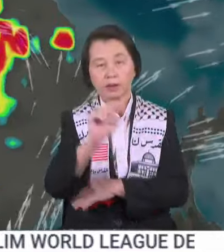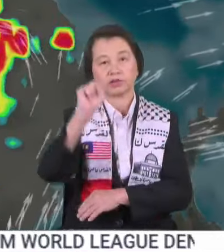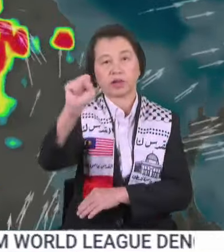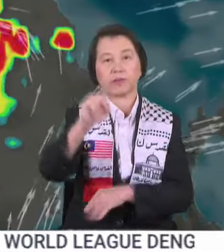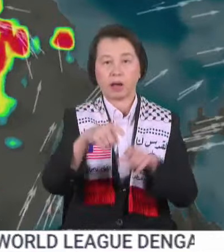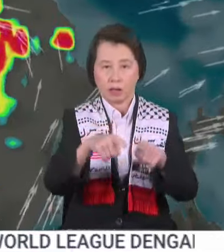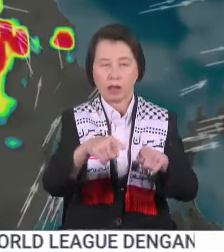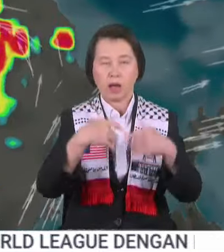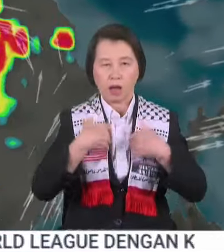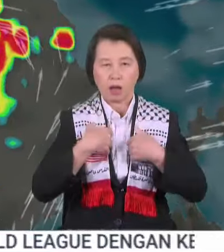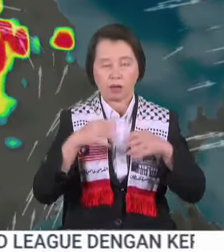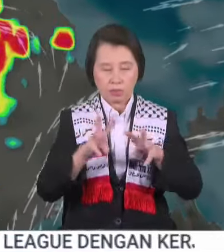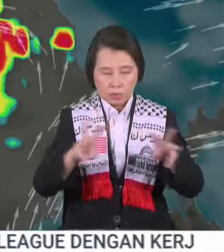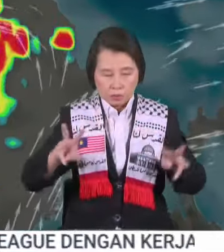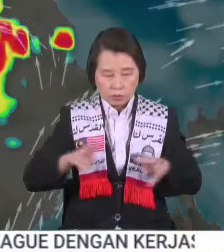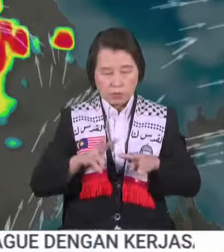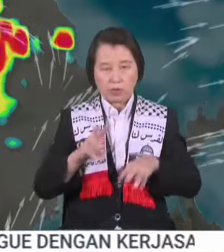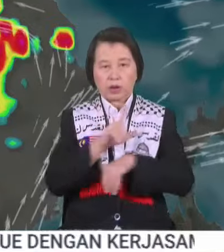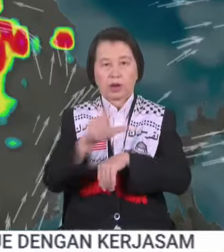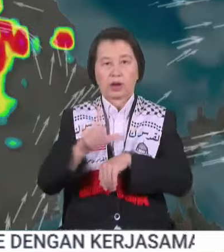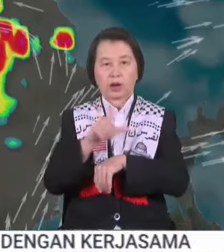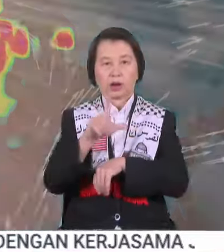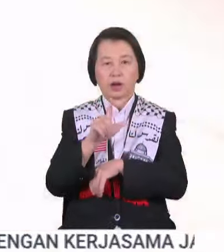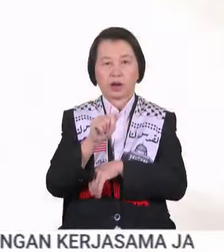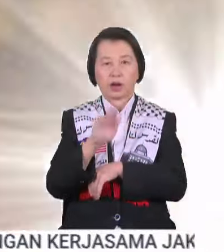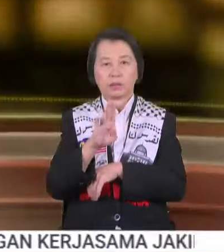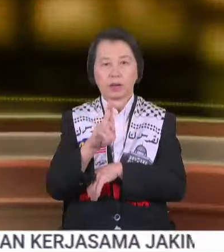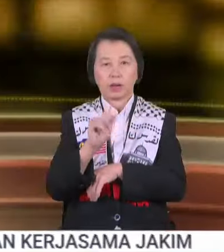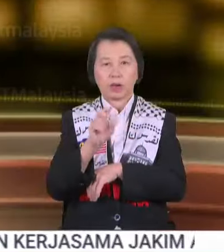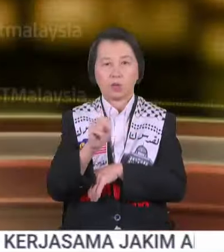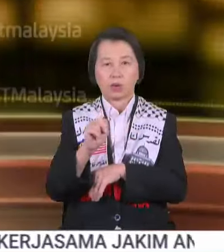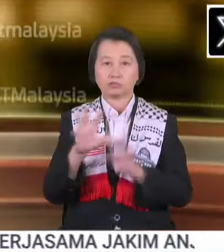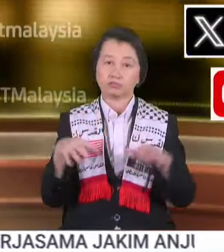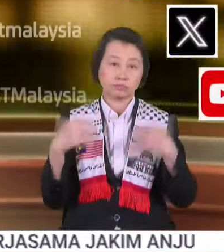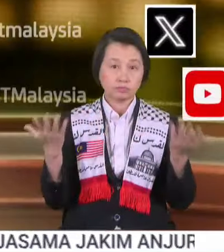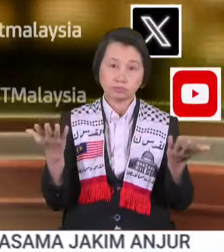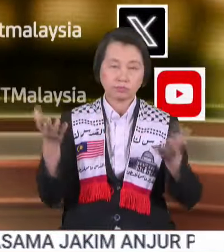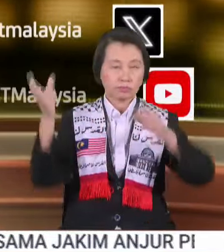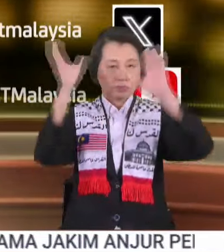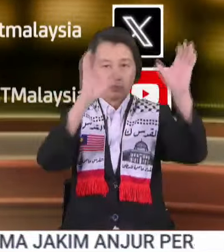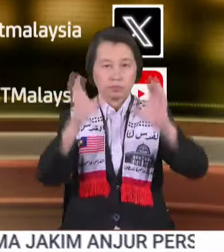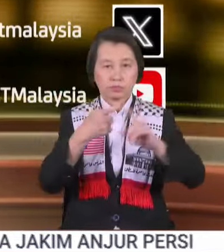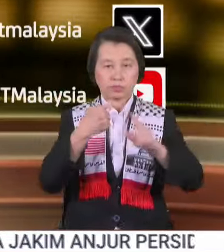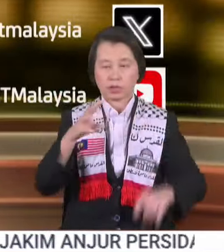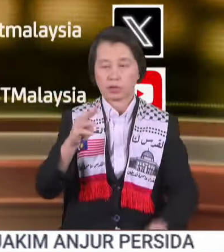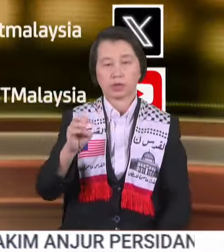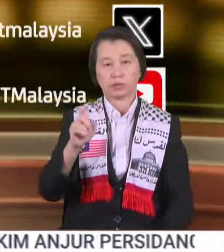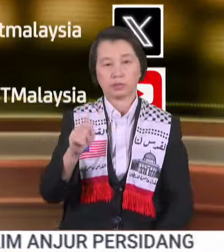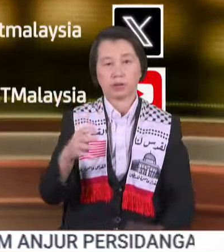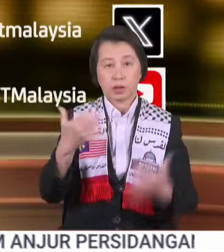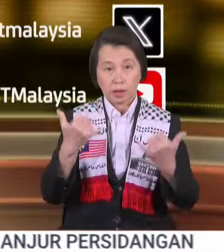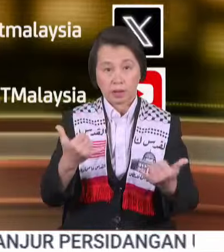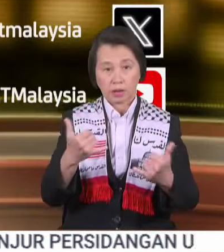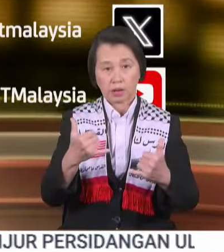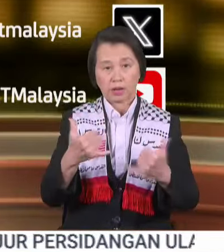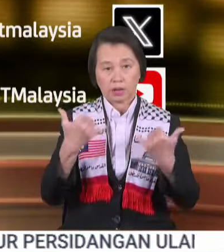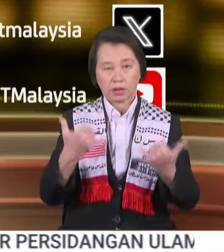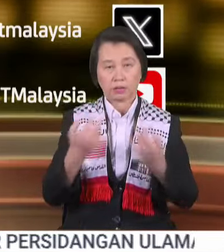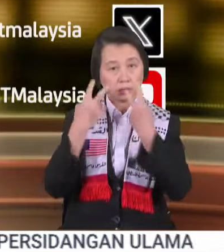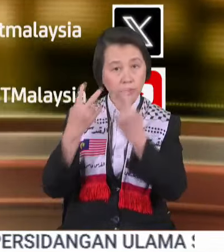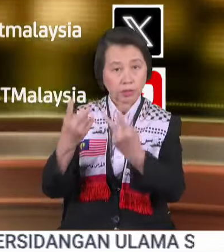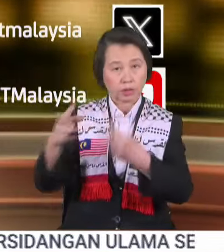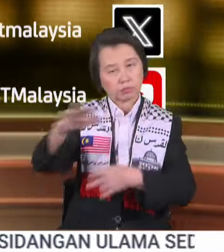turut meliputi di sekitar wilayah Persekutuan Labuan. Baiklah, sekian sahaja laporan cuaca daripada Met Malaysia buat masa kini. Sebelum kita berpisah,